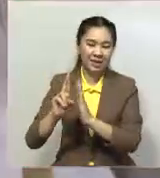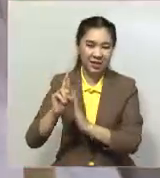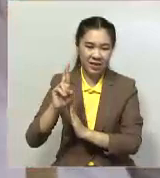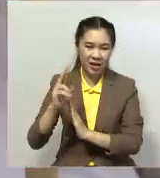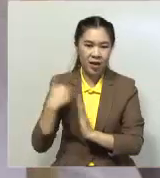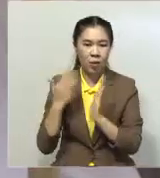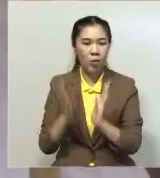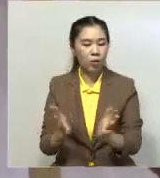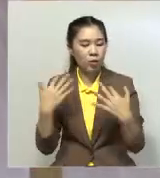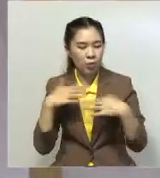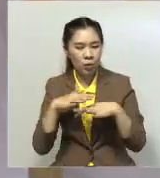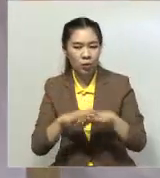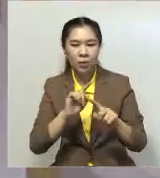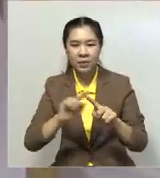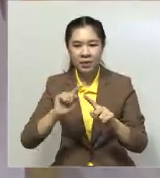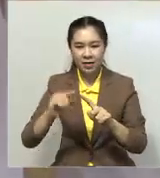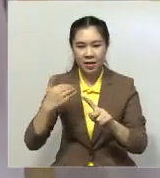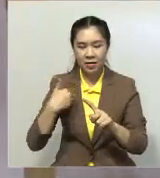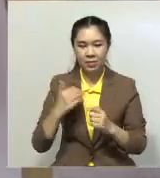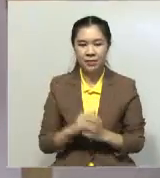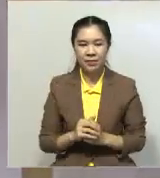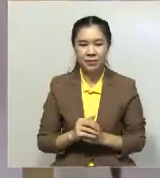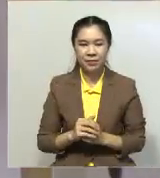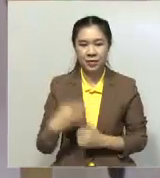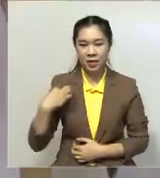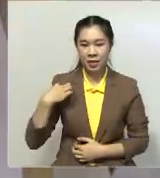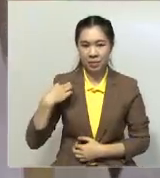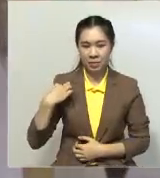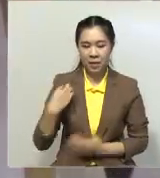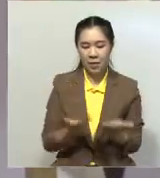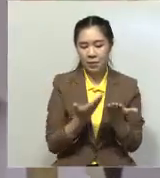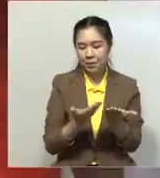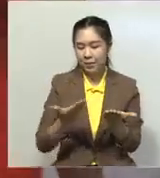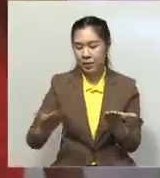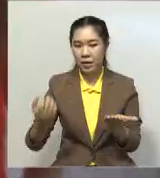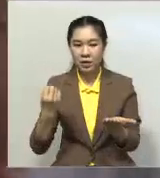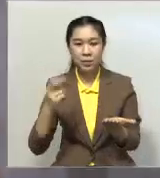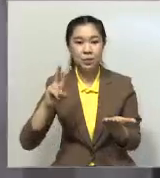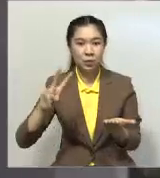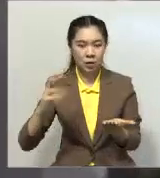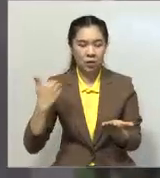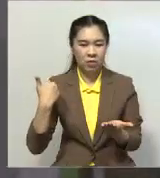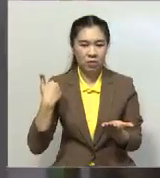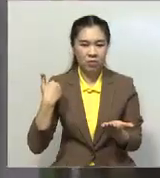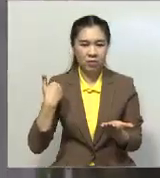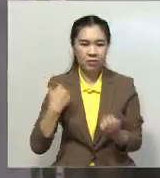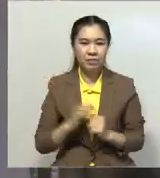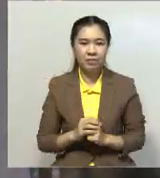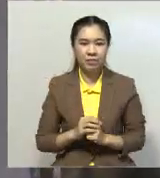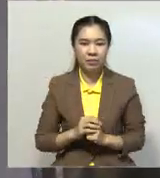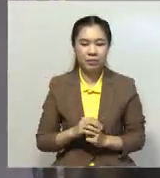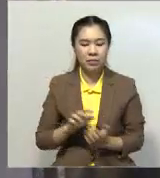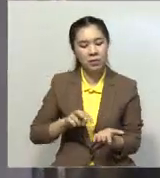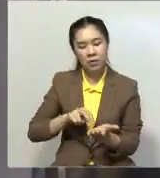ผู้ร่วมในพิธีตามด้วยพิธีมอบผ้าไตร12ชุดซึ่งนาคทั้ง12ก็ได้เดินเข้าสู่อุโบส